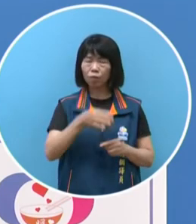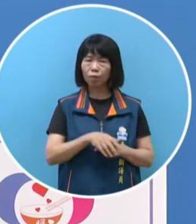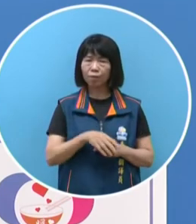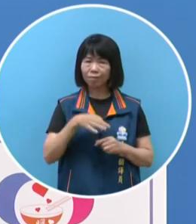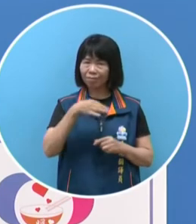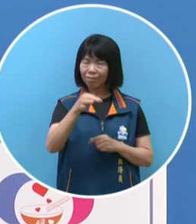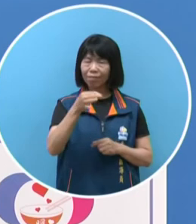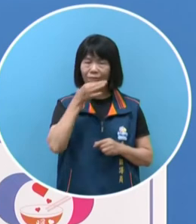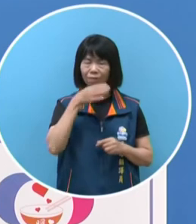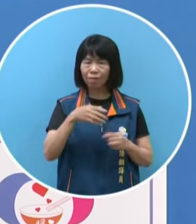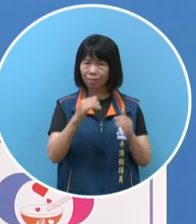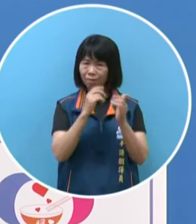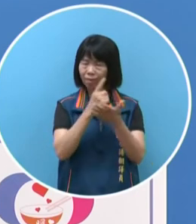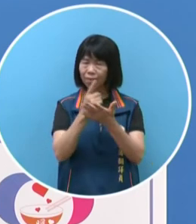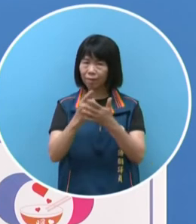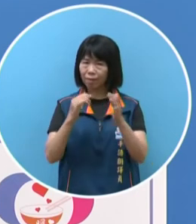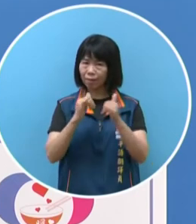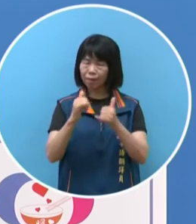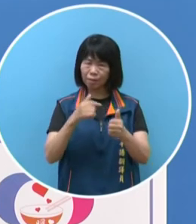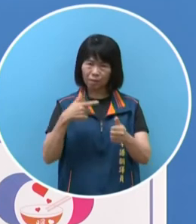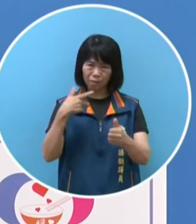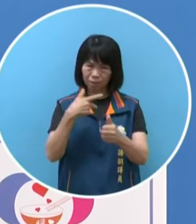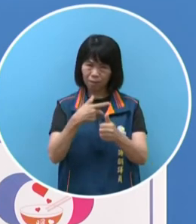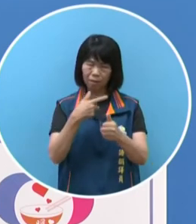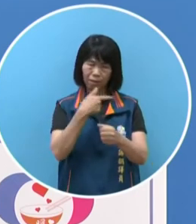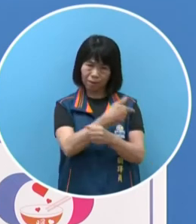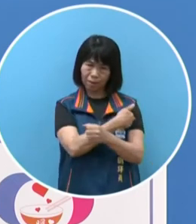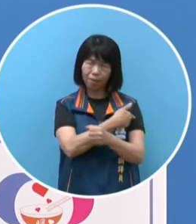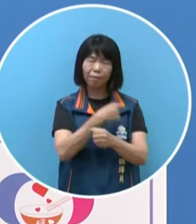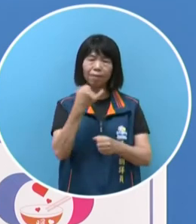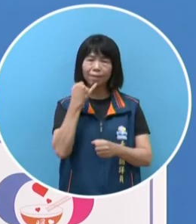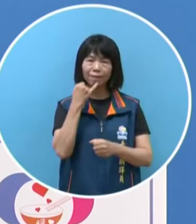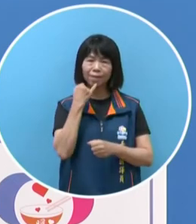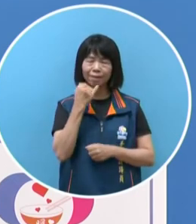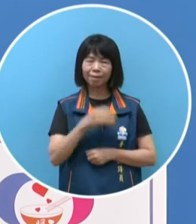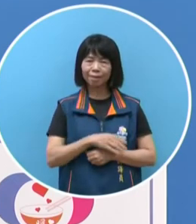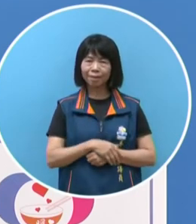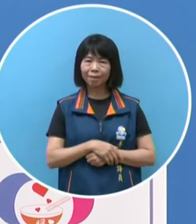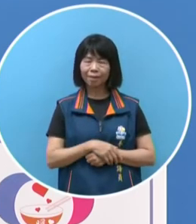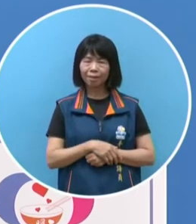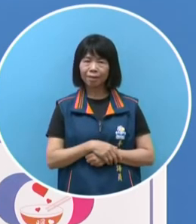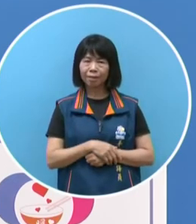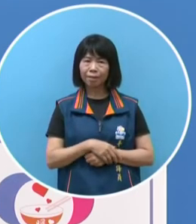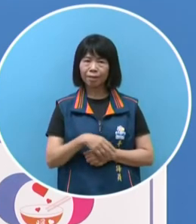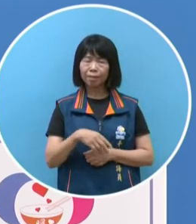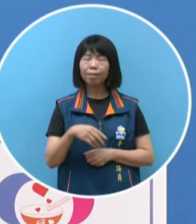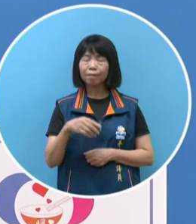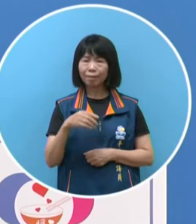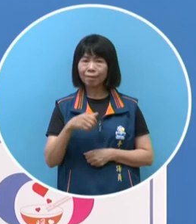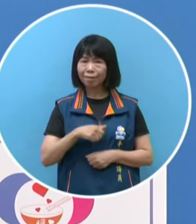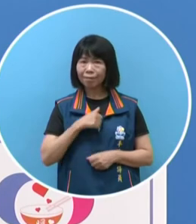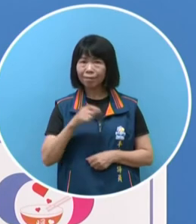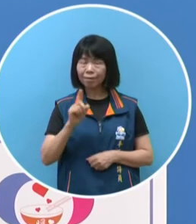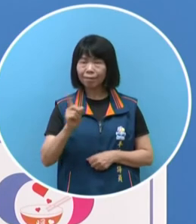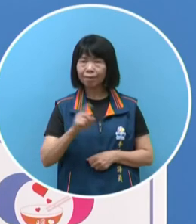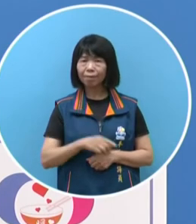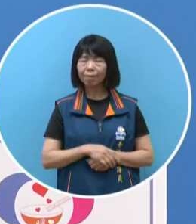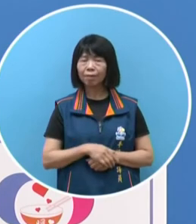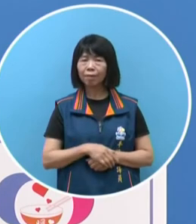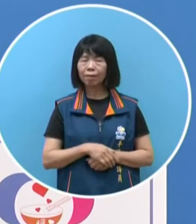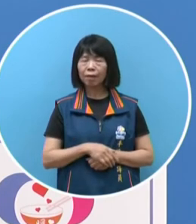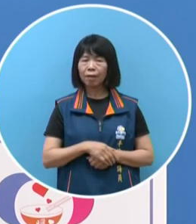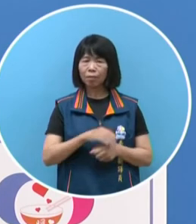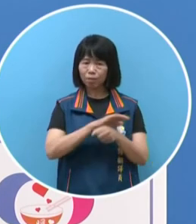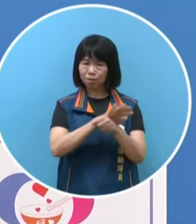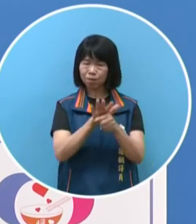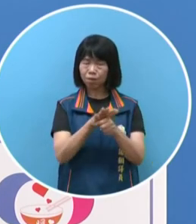都有疫苗可以打，这样子才是真正把这个才真正是新冠肺炎最好的